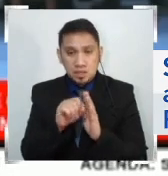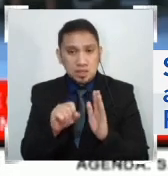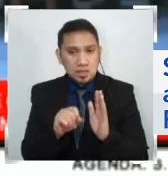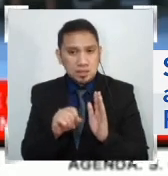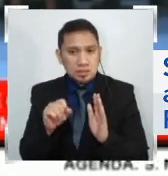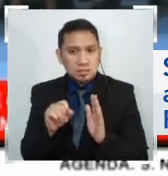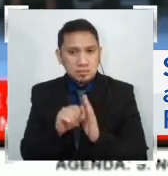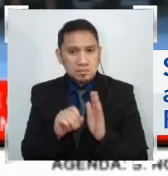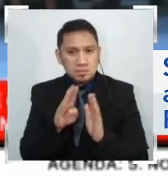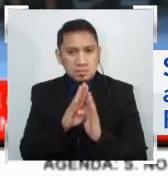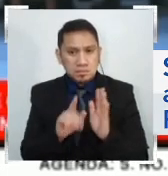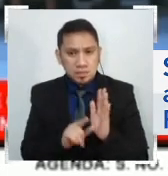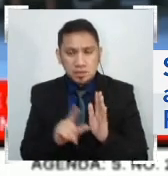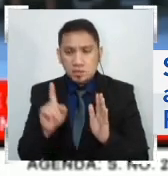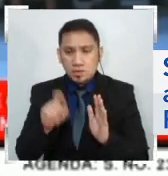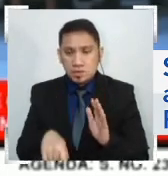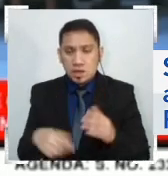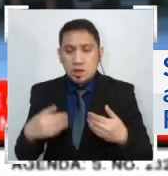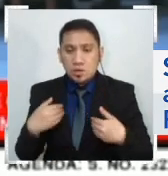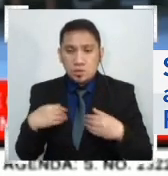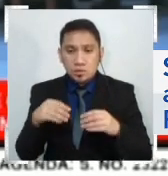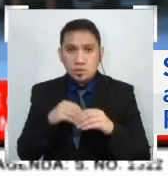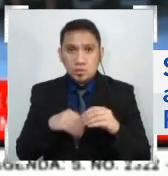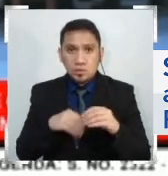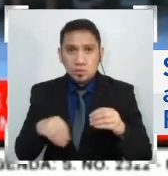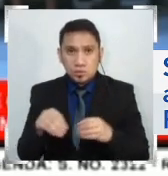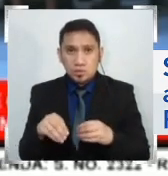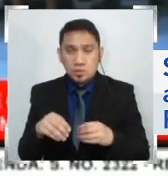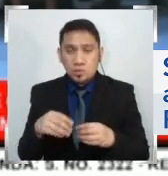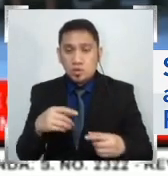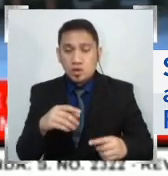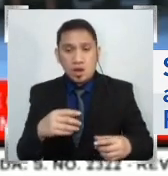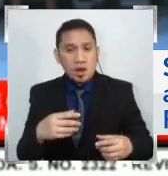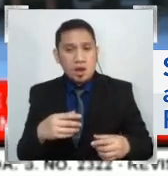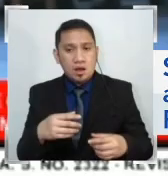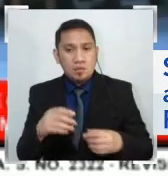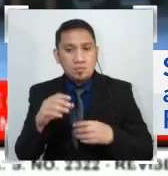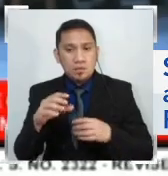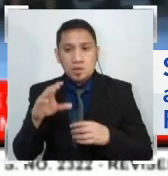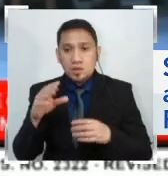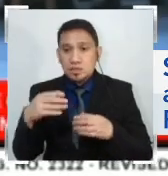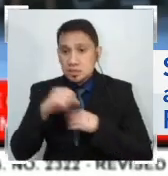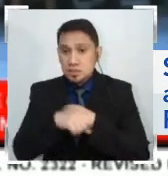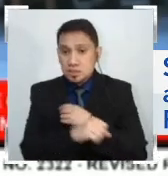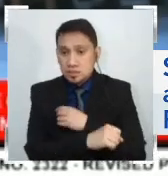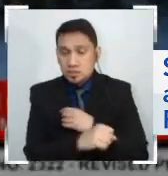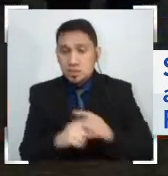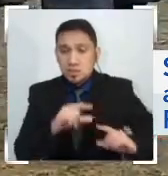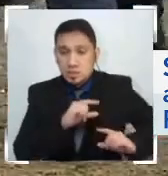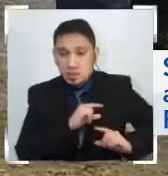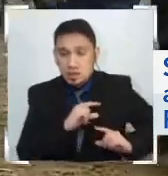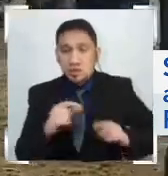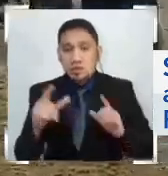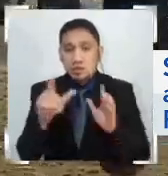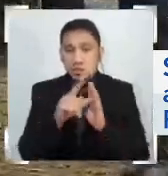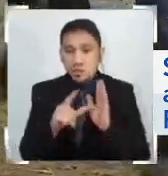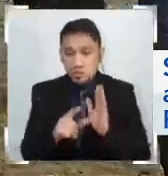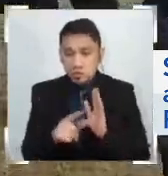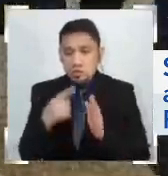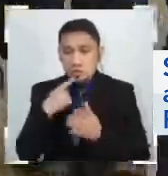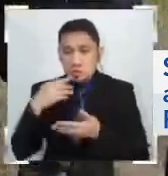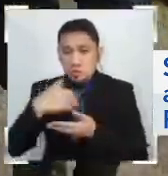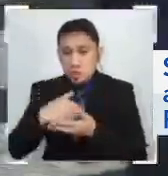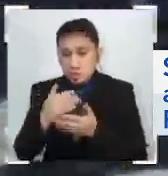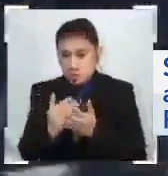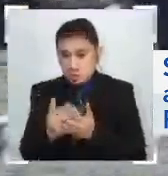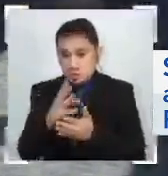talayong i-revise ang Philippine Coast Guard Law. Dito, hiniling ni Lacso sa Department of Budget and Management na pag-aralang itaas ang